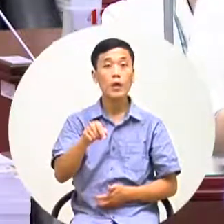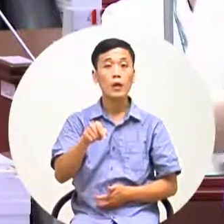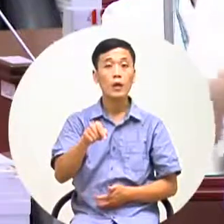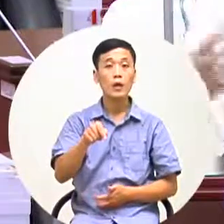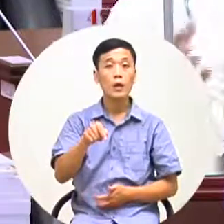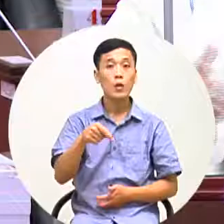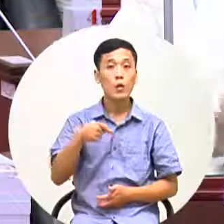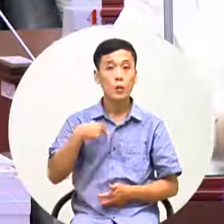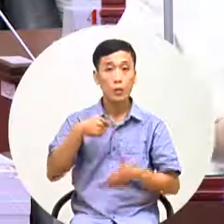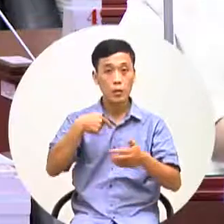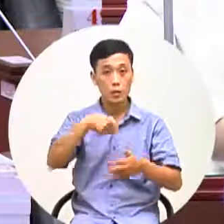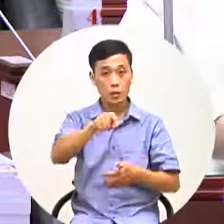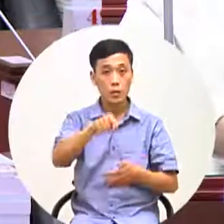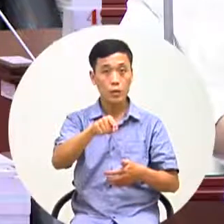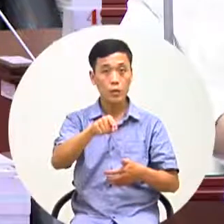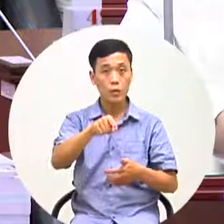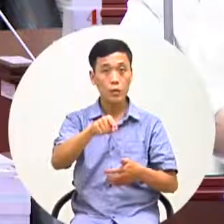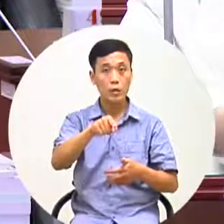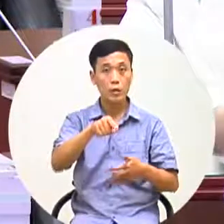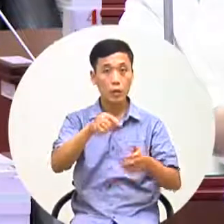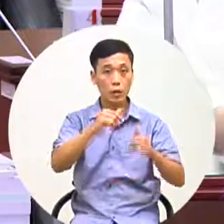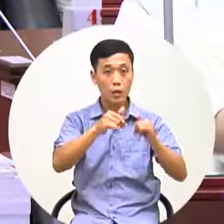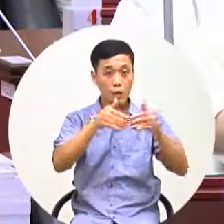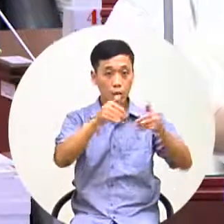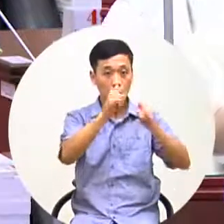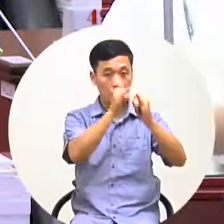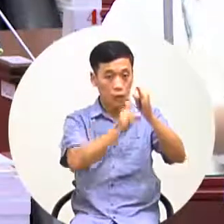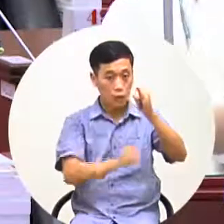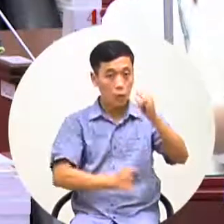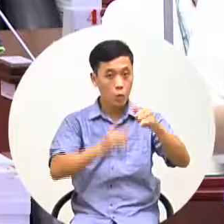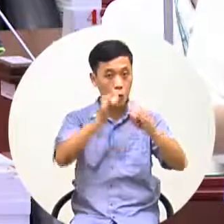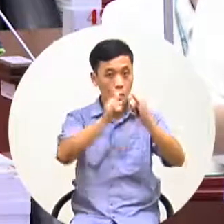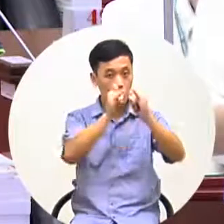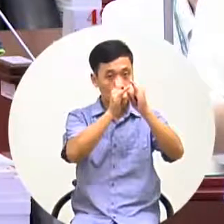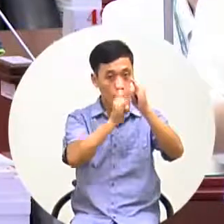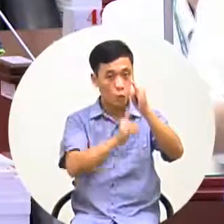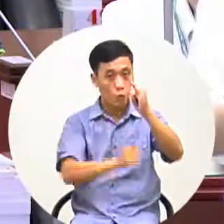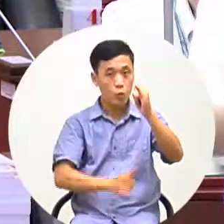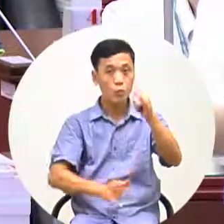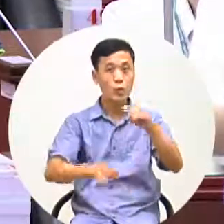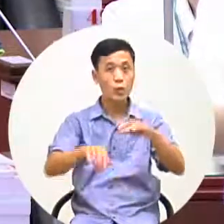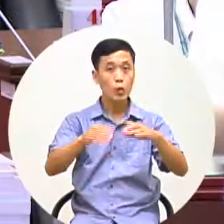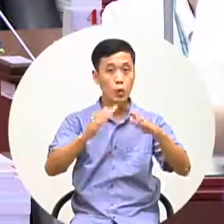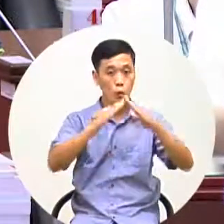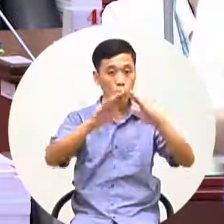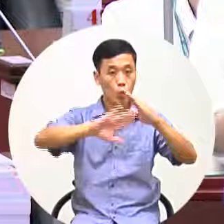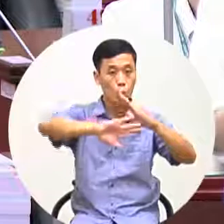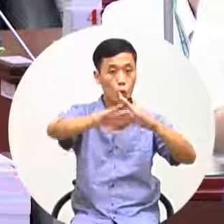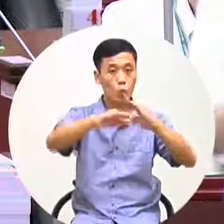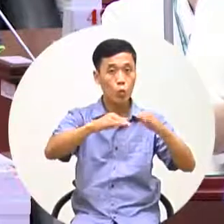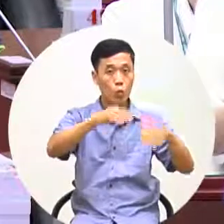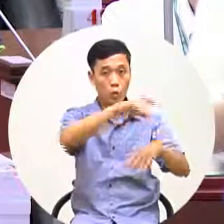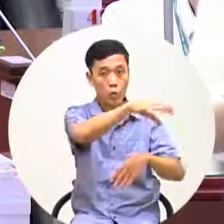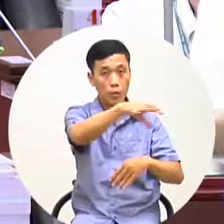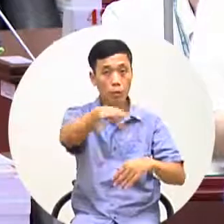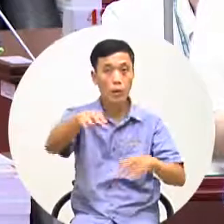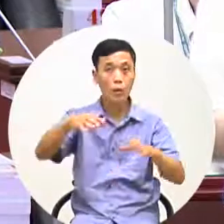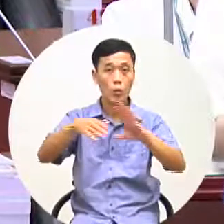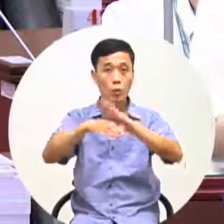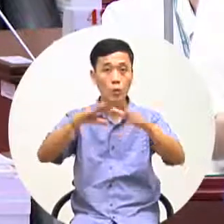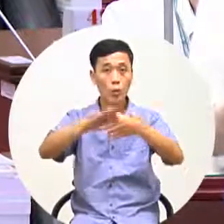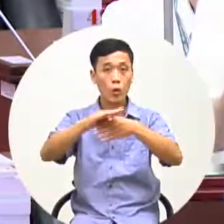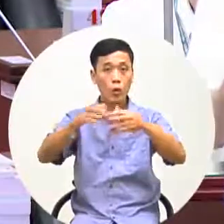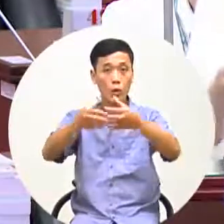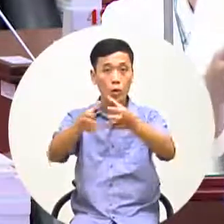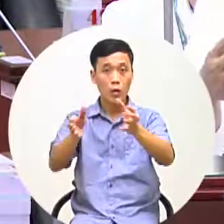一个历史故事跟历史的户外的场域，也算是文化部整个再造历史现场第一个完工的这种历史户外的